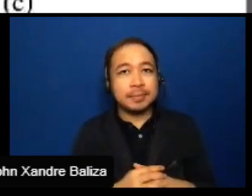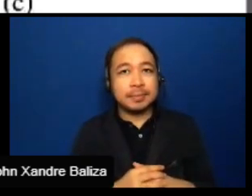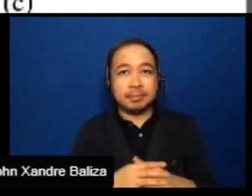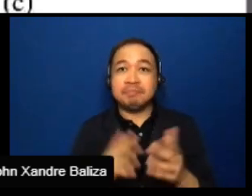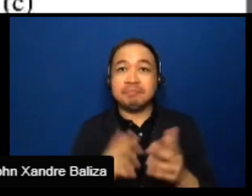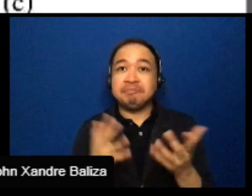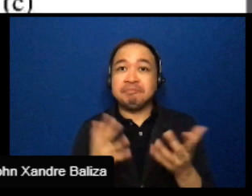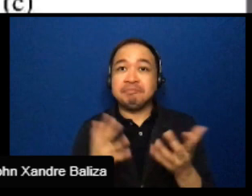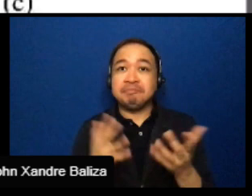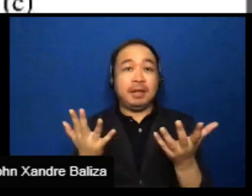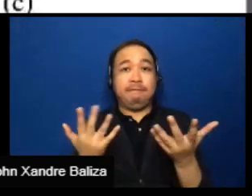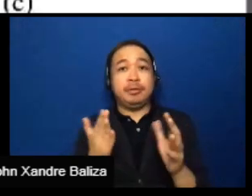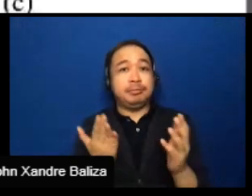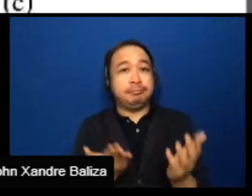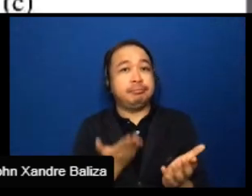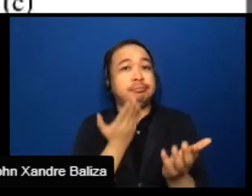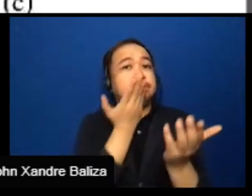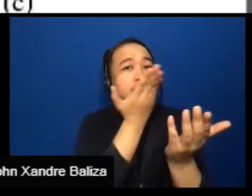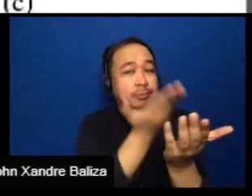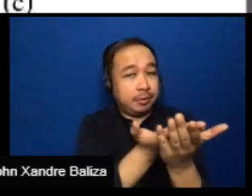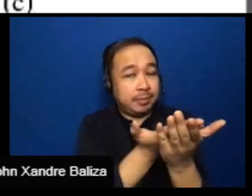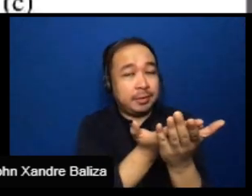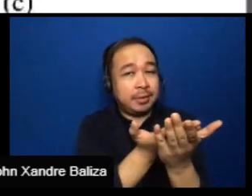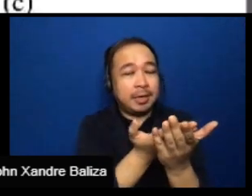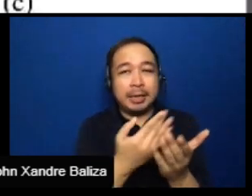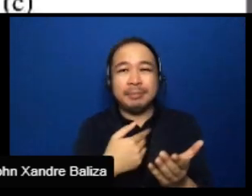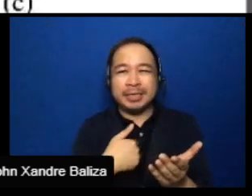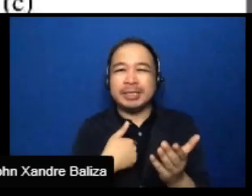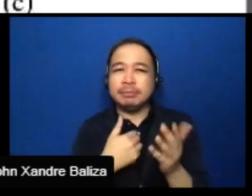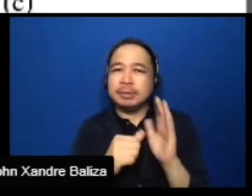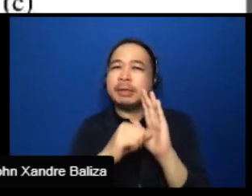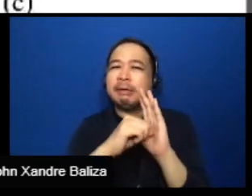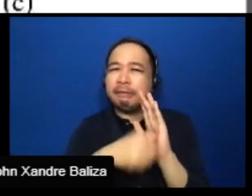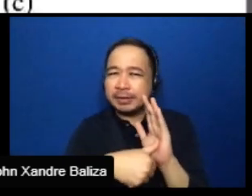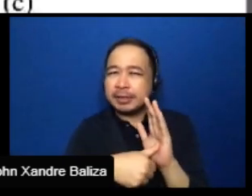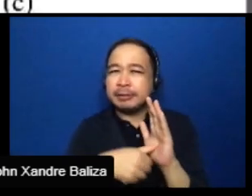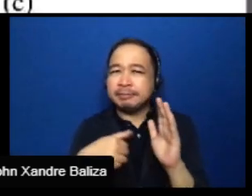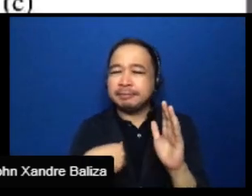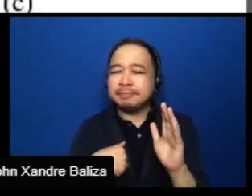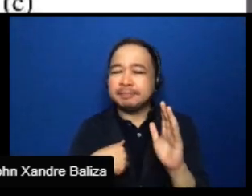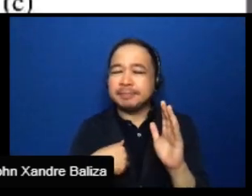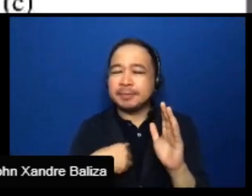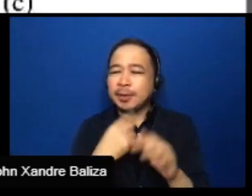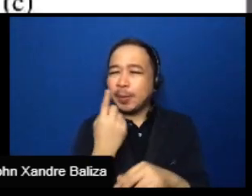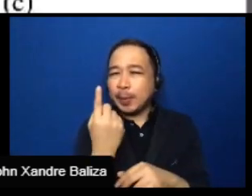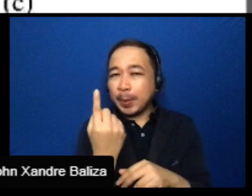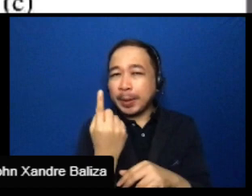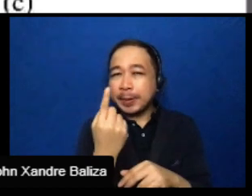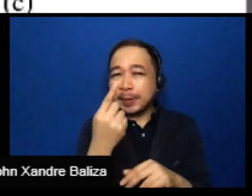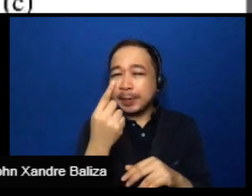я вынужден отметить одну вещь принципиального характера,